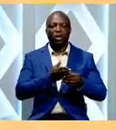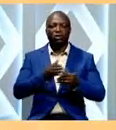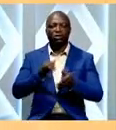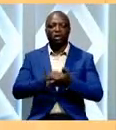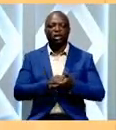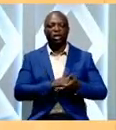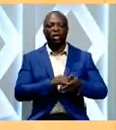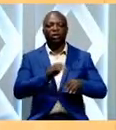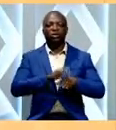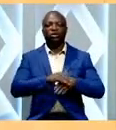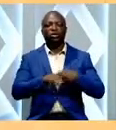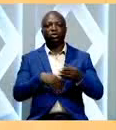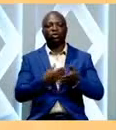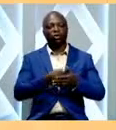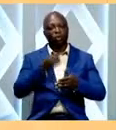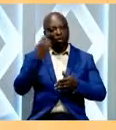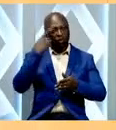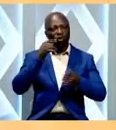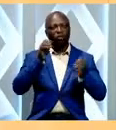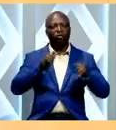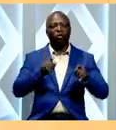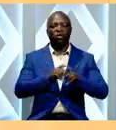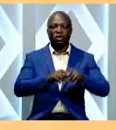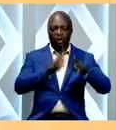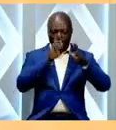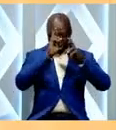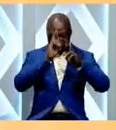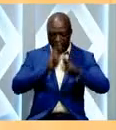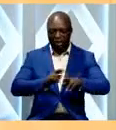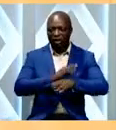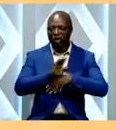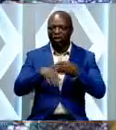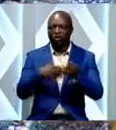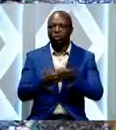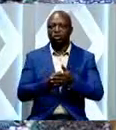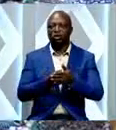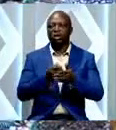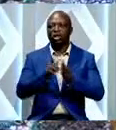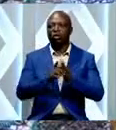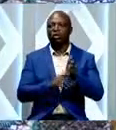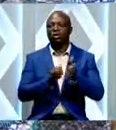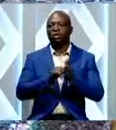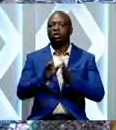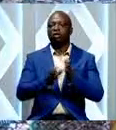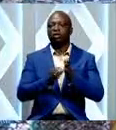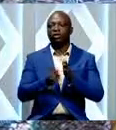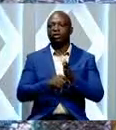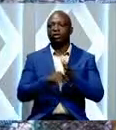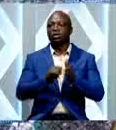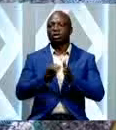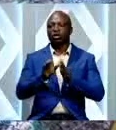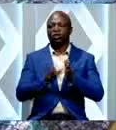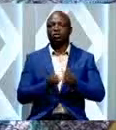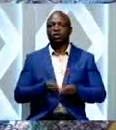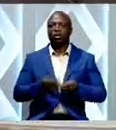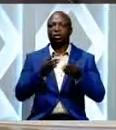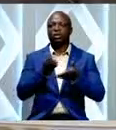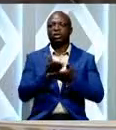et surtout pour pouvoir respecter les obligations de la convention. La convention de Minamata apporte une